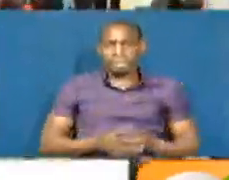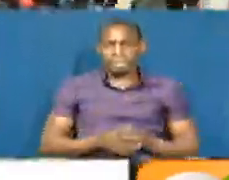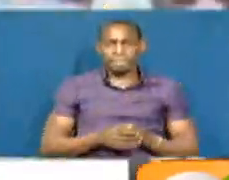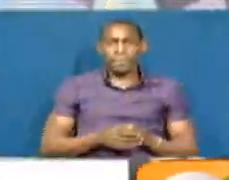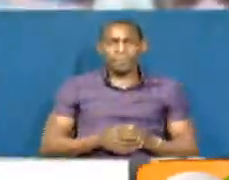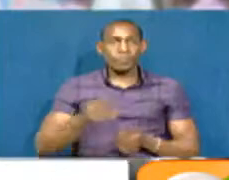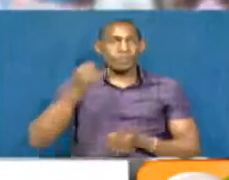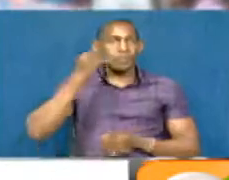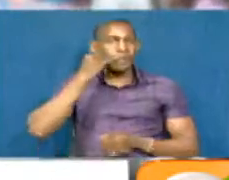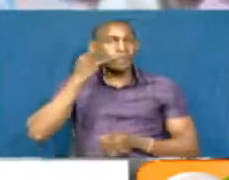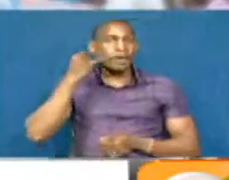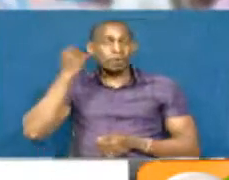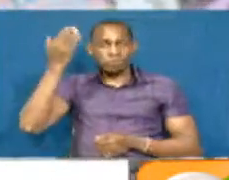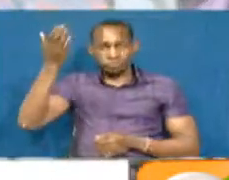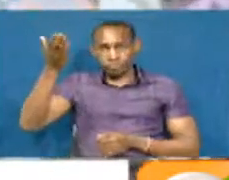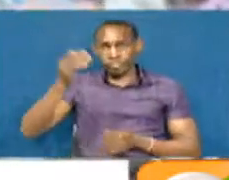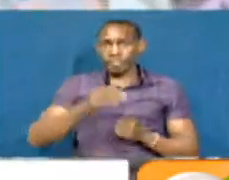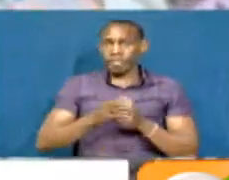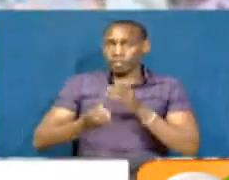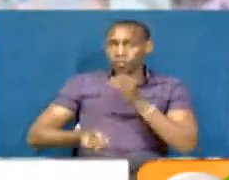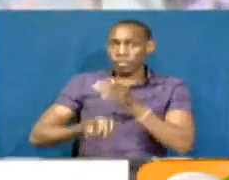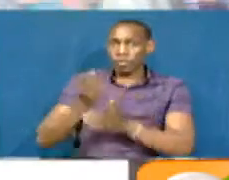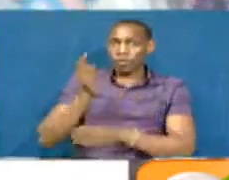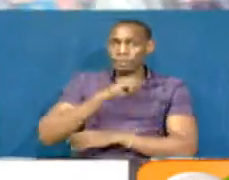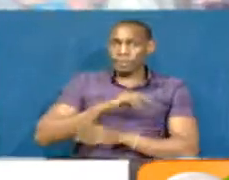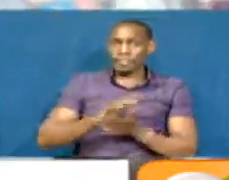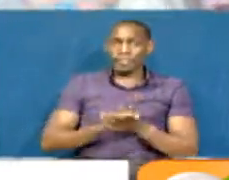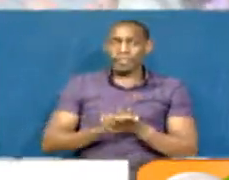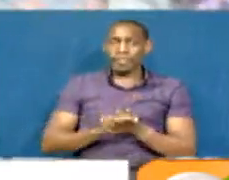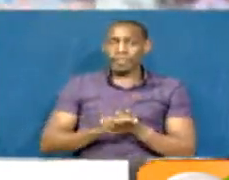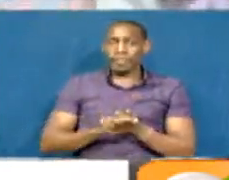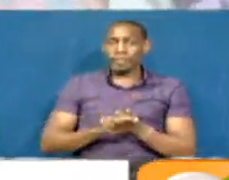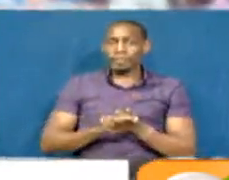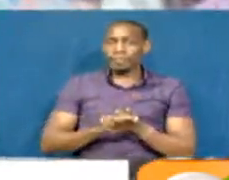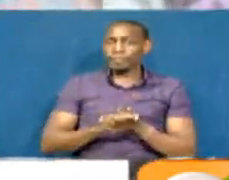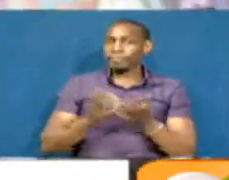Kule Nakuru tulizindua ile